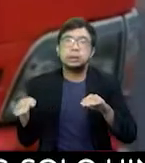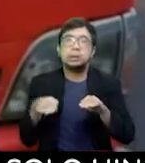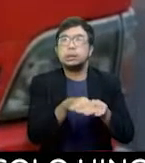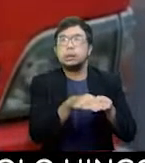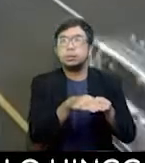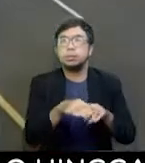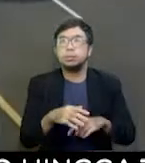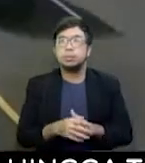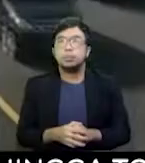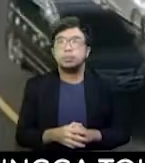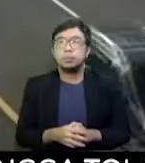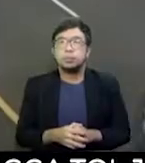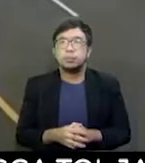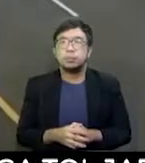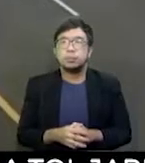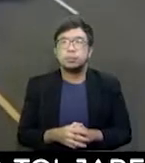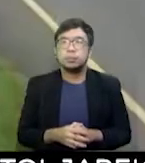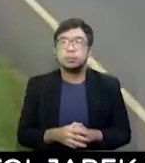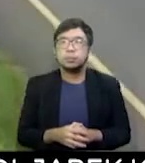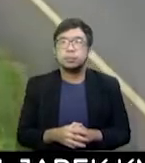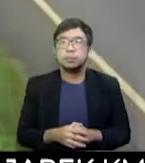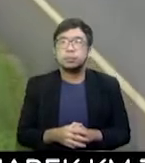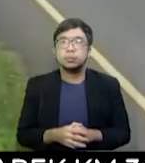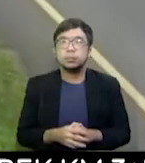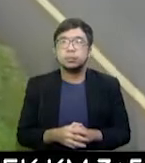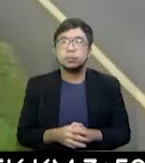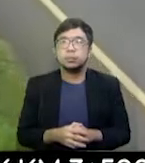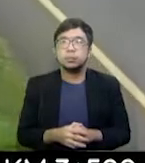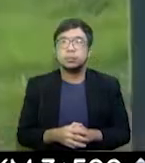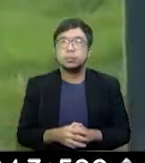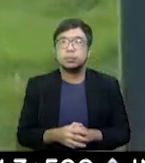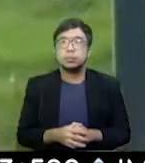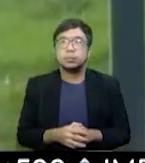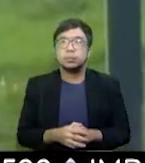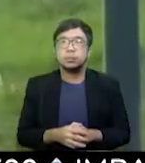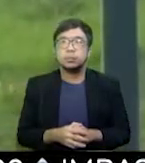pagi. Dari Jawa Tengah dan Jawa Barat, tim kontributor iNews melaporkan.